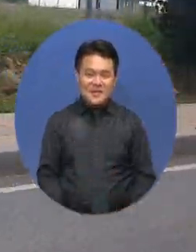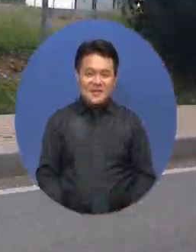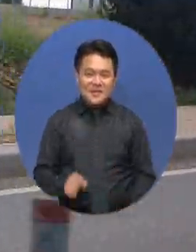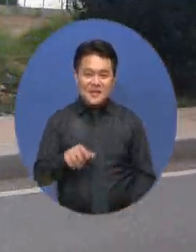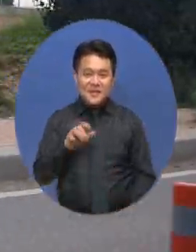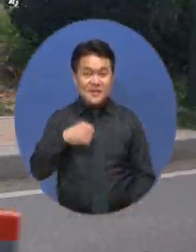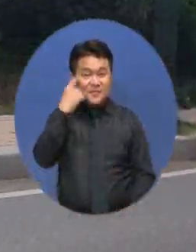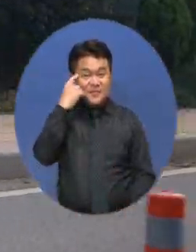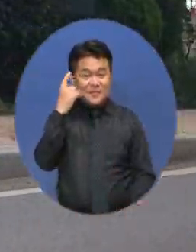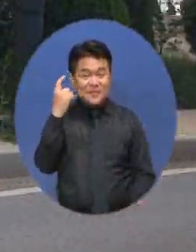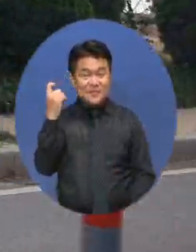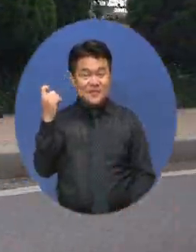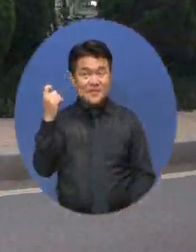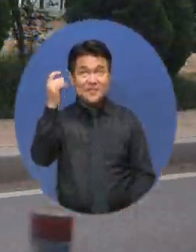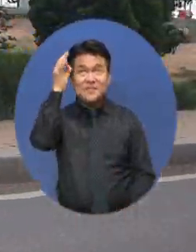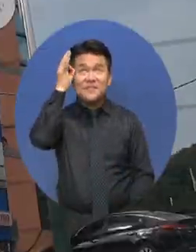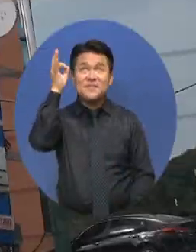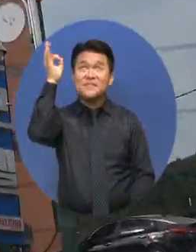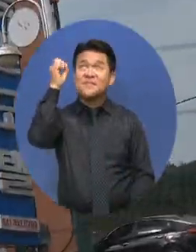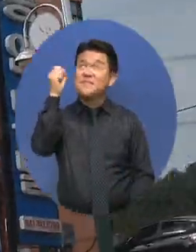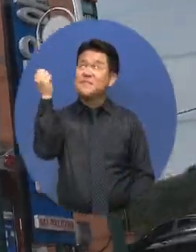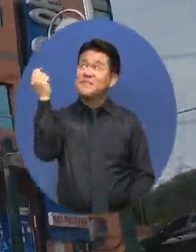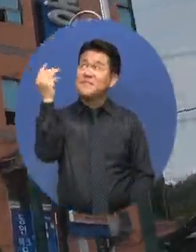외목마을에서의 추억이 하나둘 지나갔는데요.